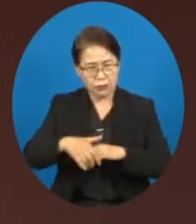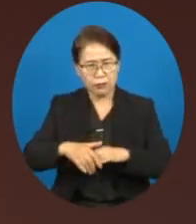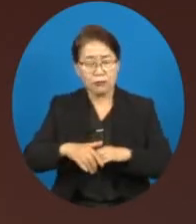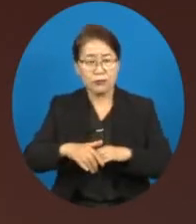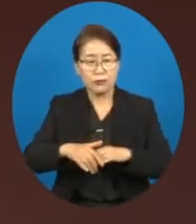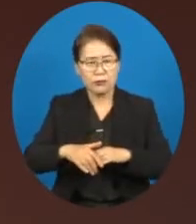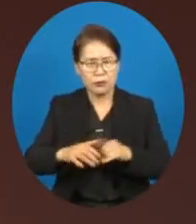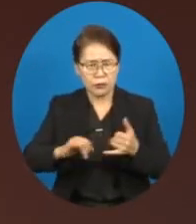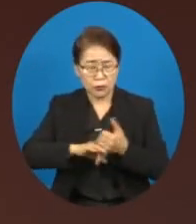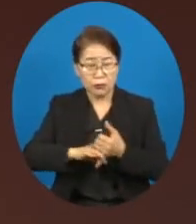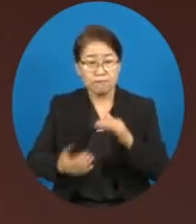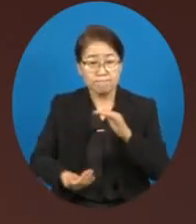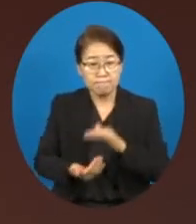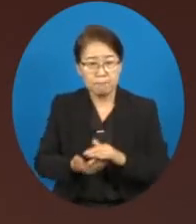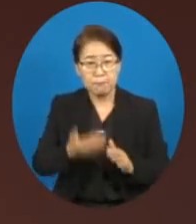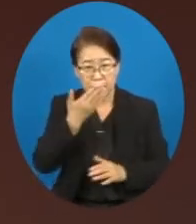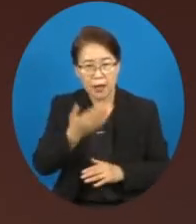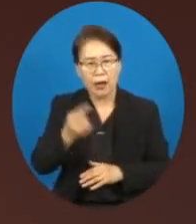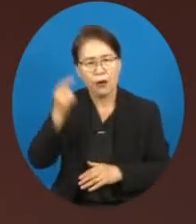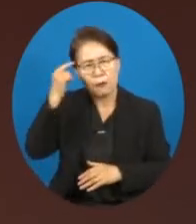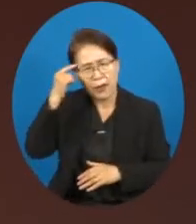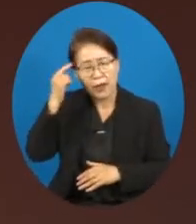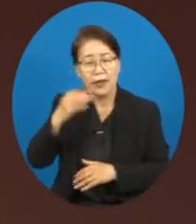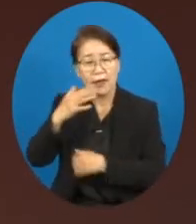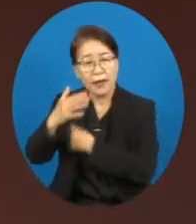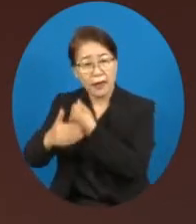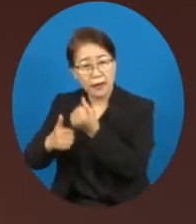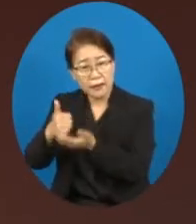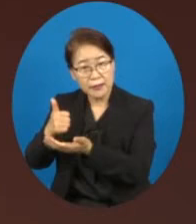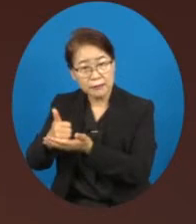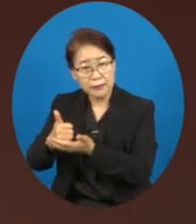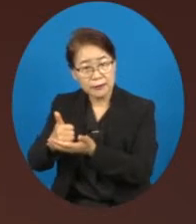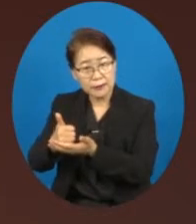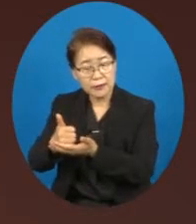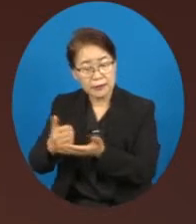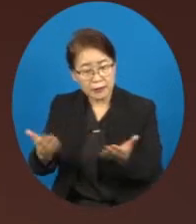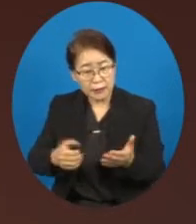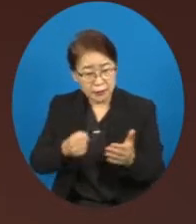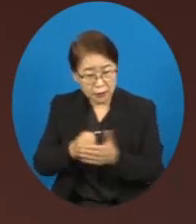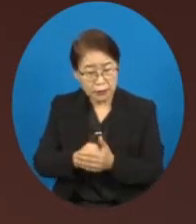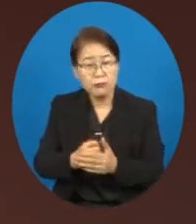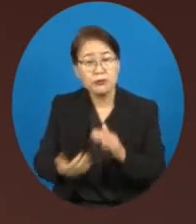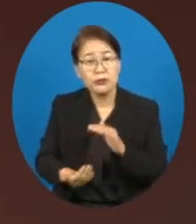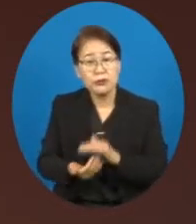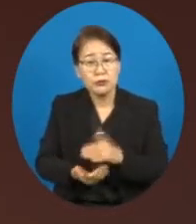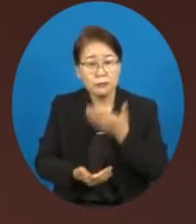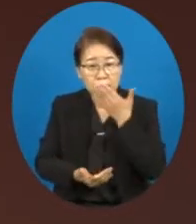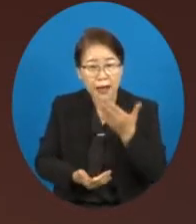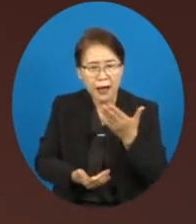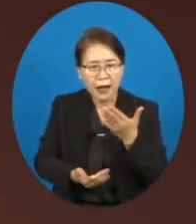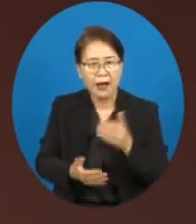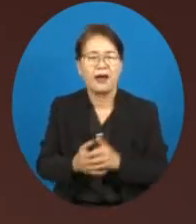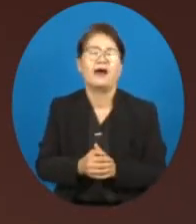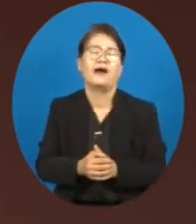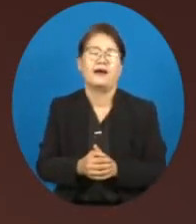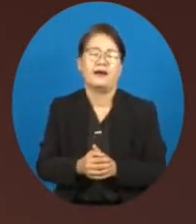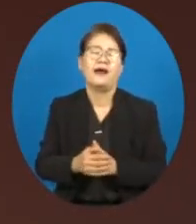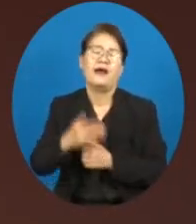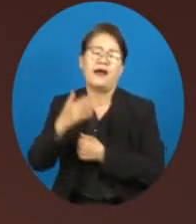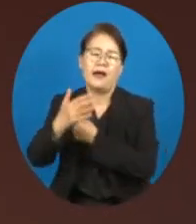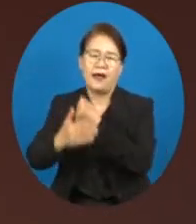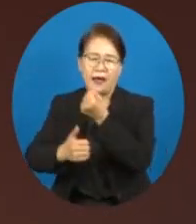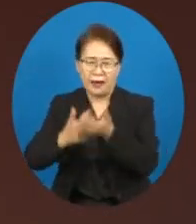왜 그럴까요? 왜 하나님은 한다면 하실까요? 그것은 우리 하나님이 약속을